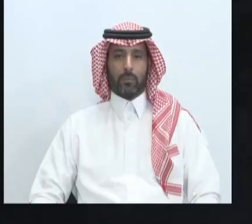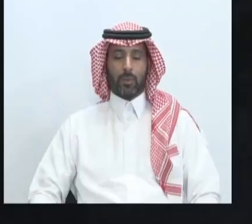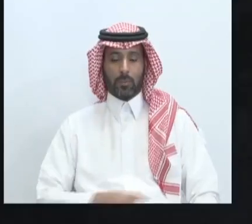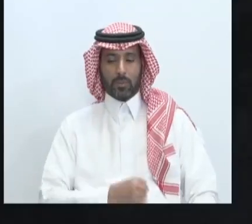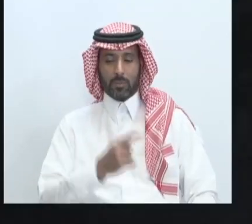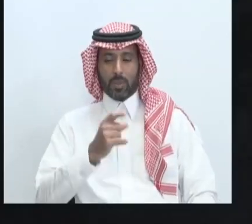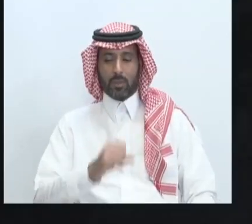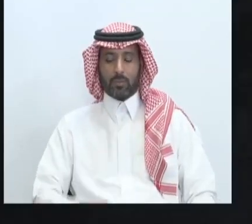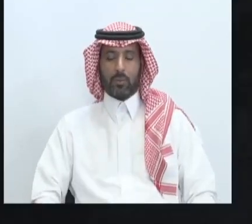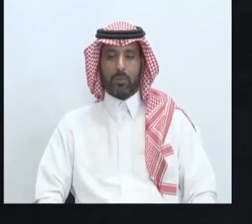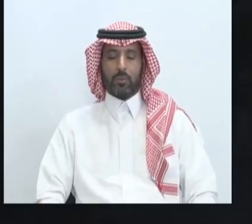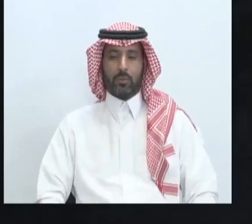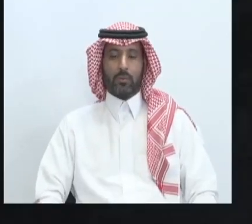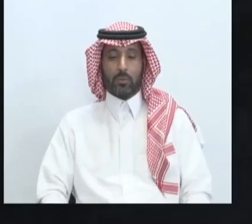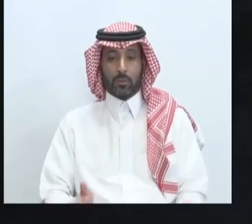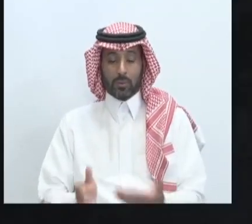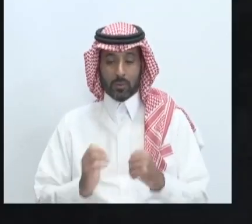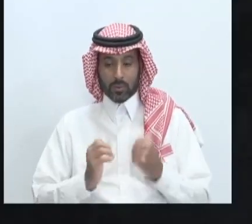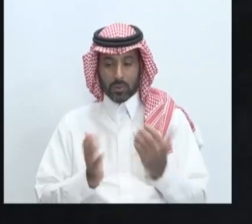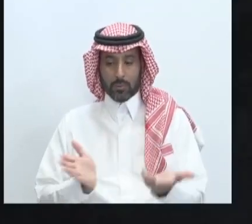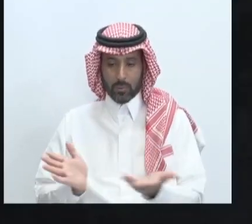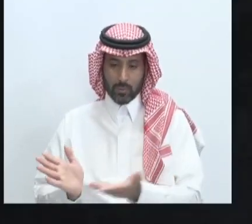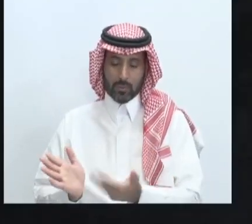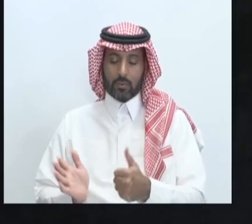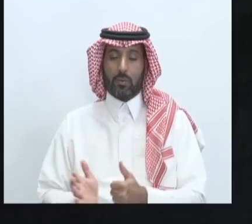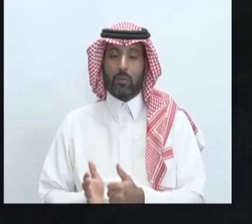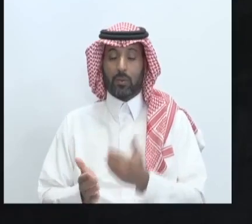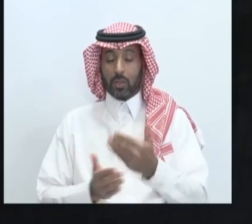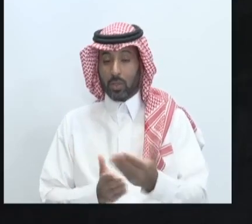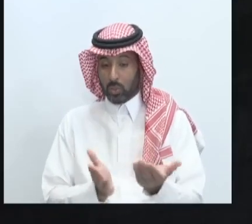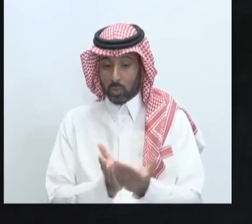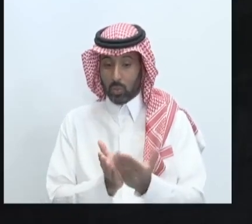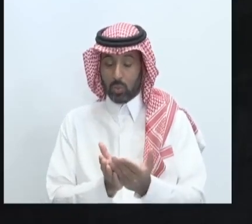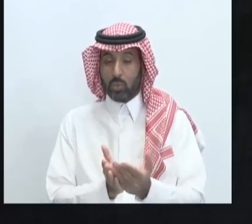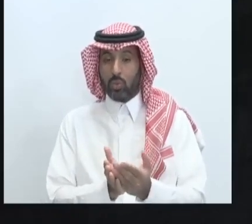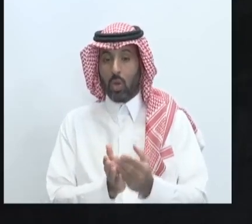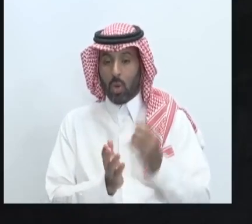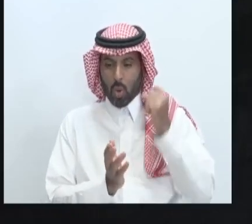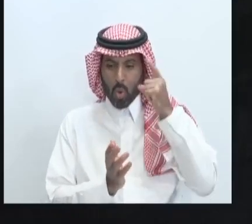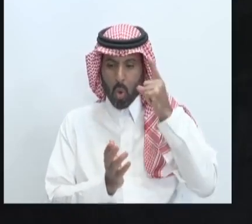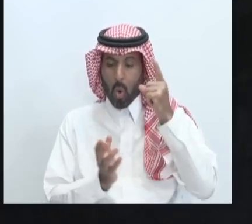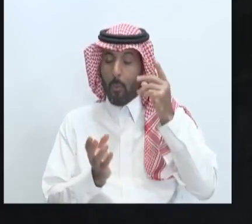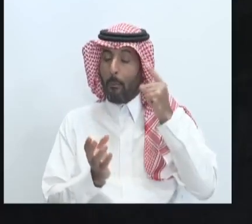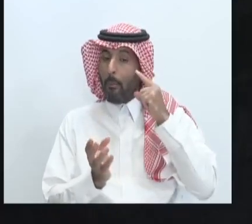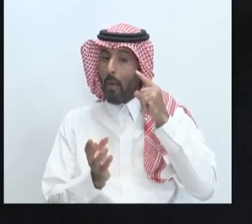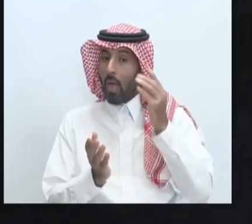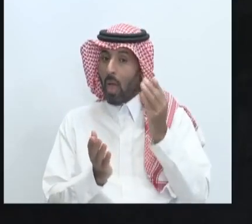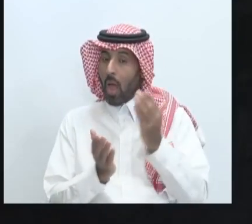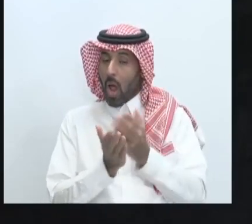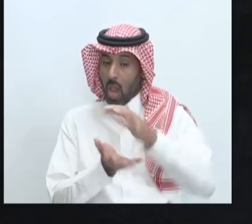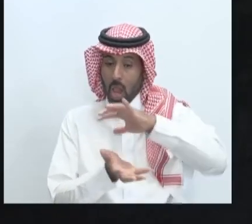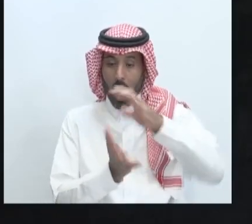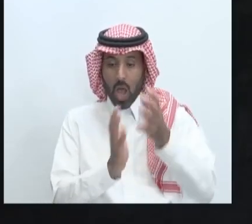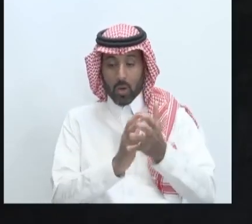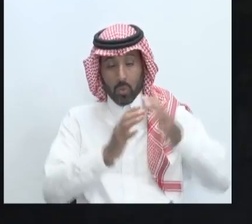بسم الله الرحمن الرحيم اعزائي الطلبه مرحبا بكم في سلسله دروس ماده علوم الارض والفضاء واحد ا